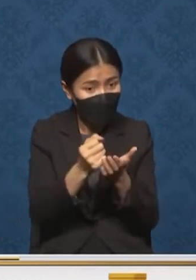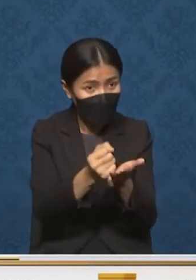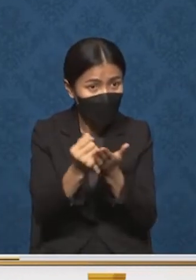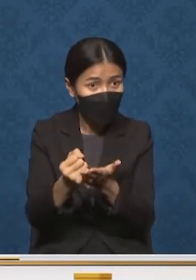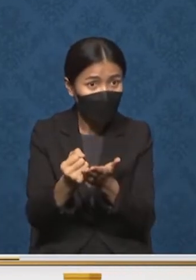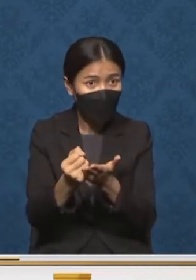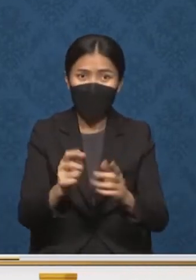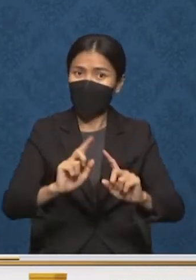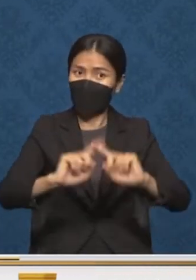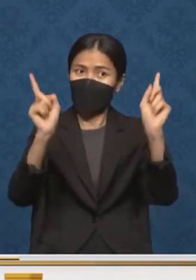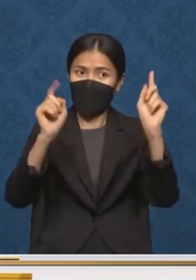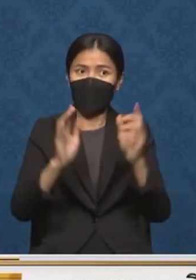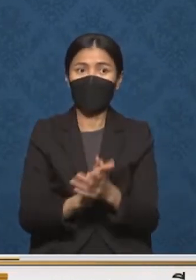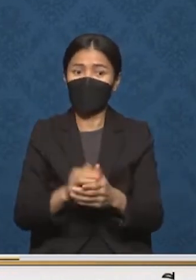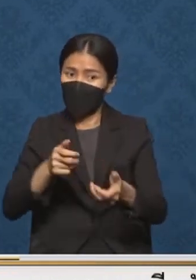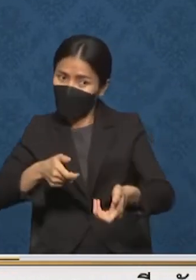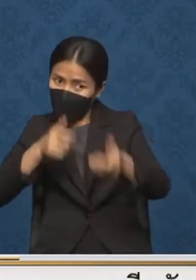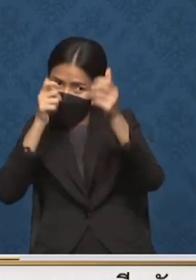ยงกางหงมาหนึ่คน